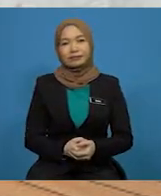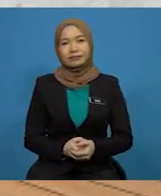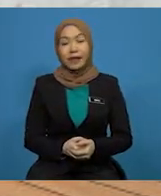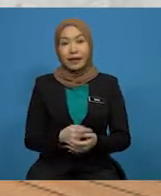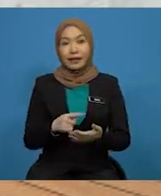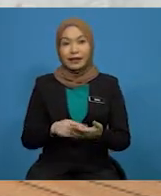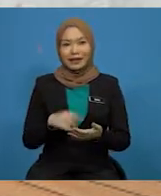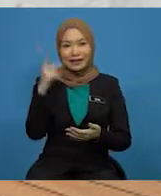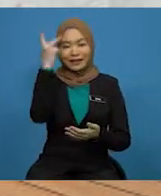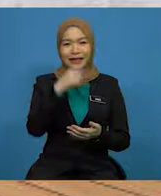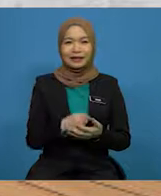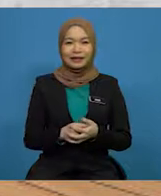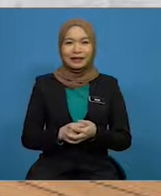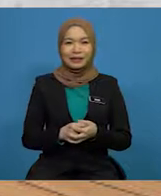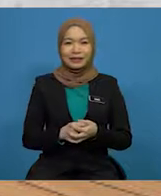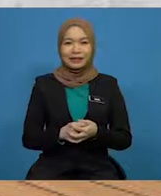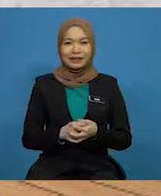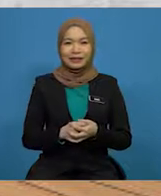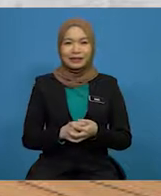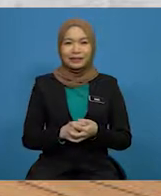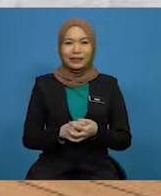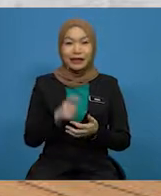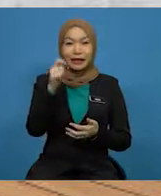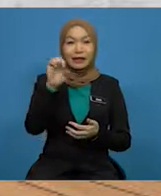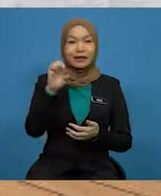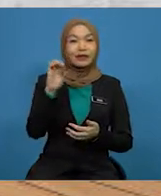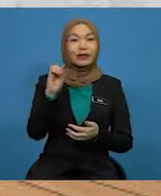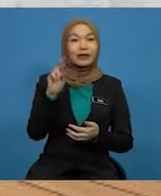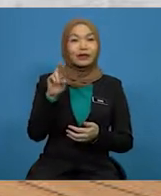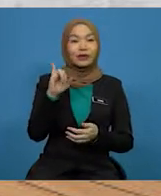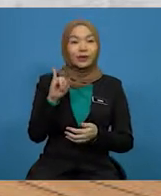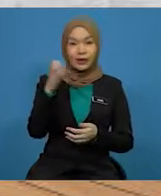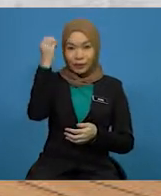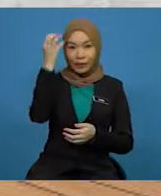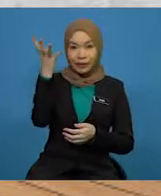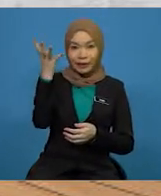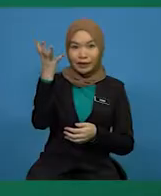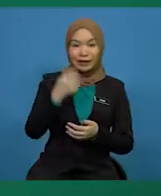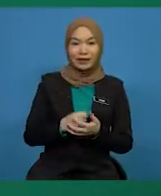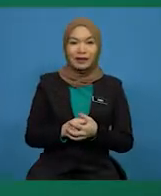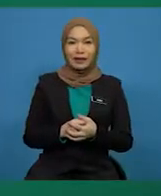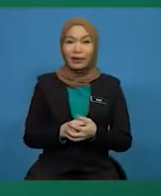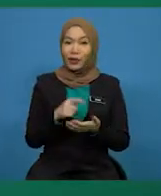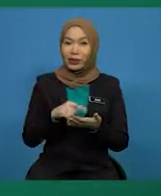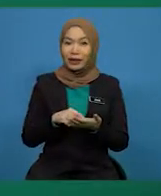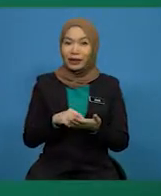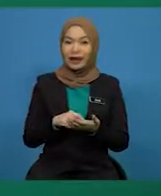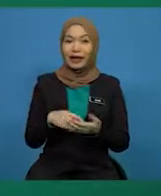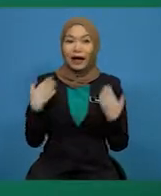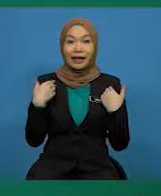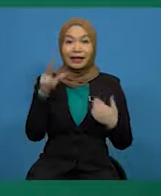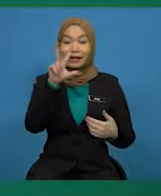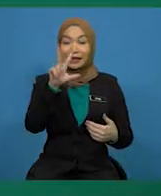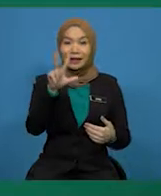Ini kerana mengikut teori kewangan Keynes, permintaan wang yang wujud di pasaran disebabkan oleh 3 tujuan